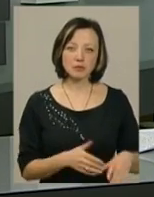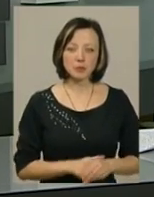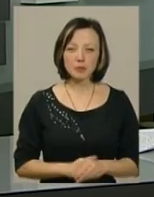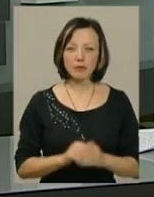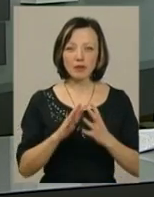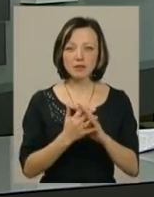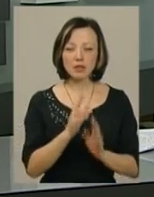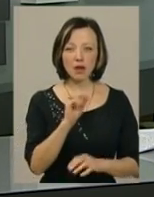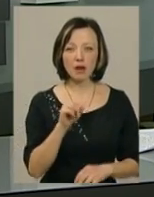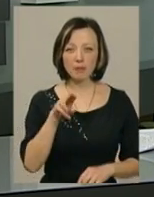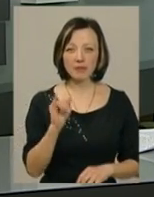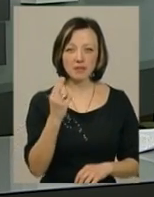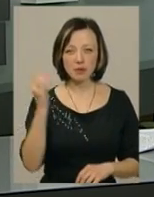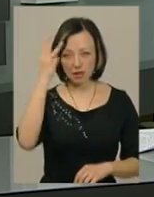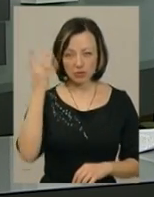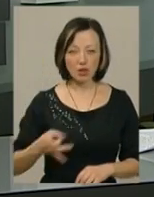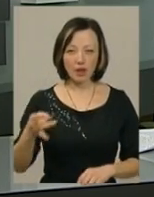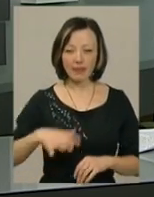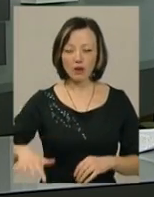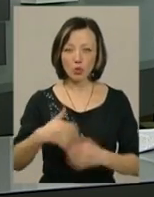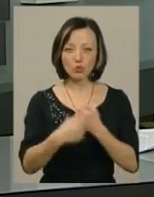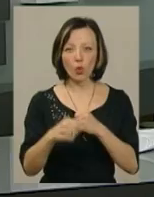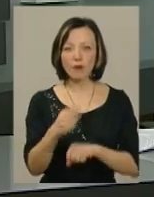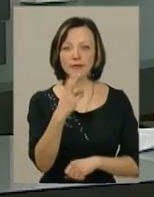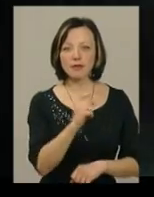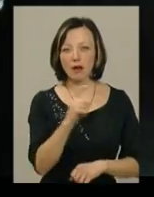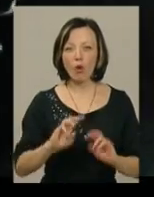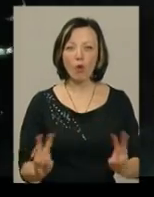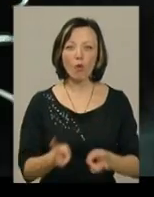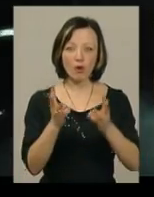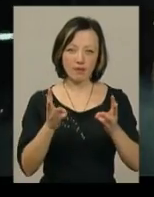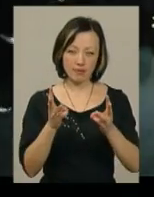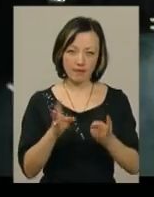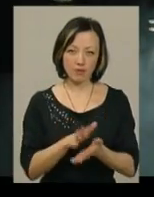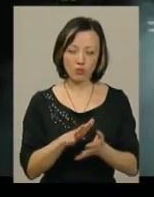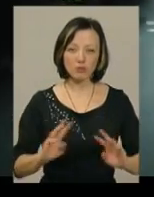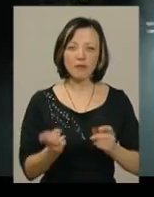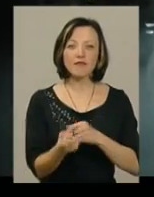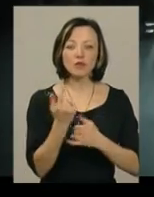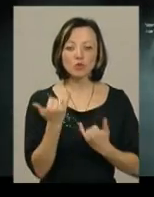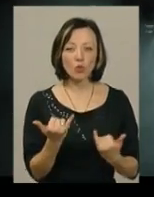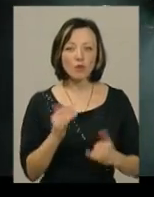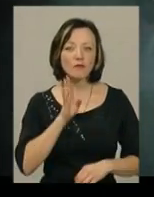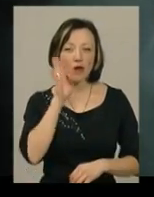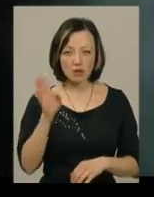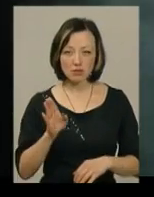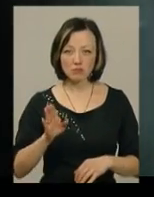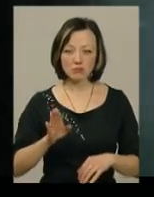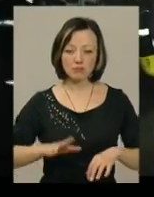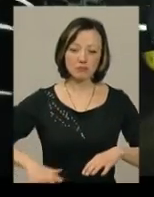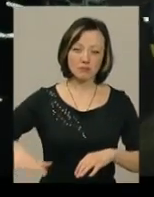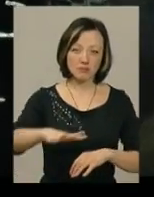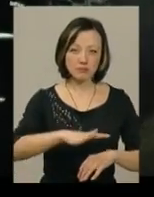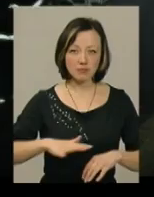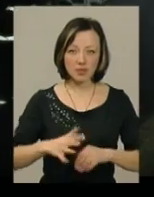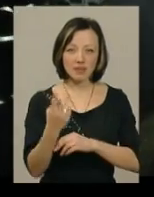У селі Карпівці Хмельницького району на території столярного цеху горіли виробничі відходи. Пожежа сталася сьогодні вранці, полум'ям охопило